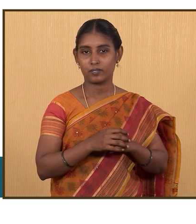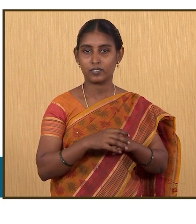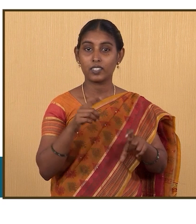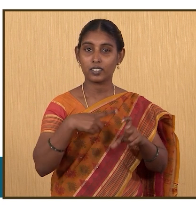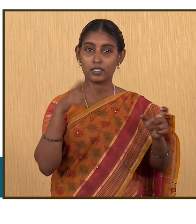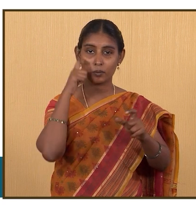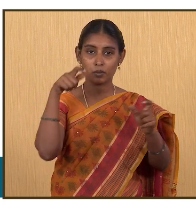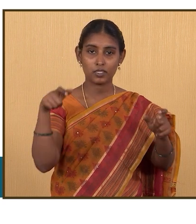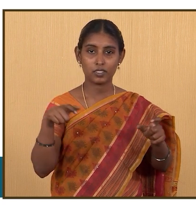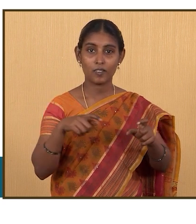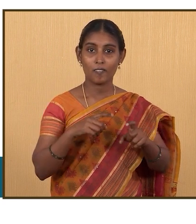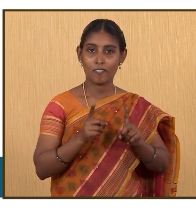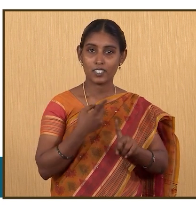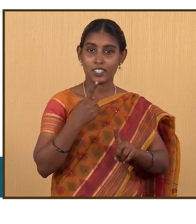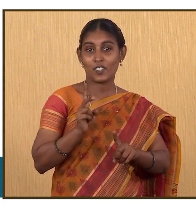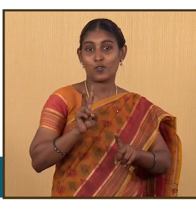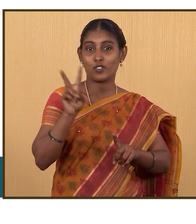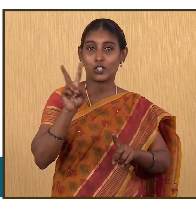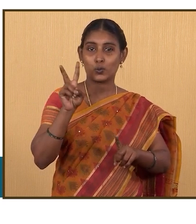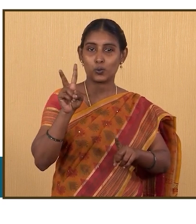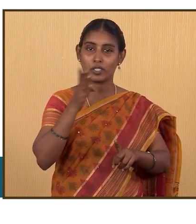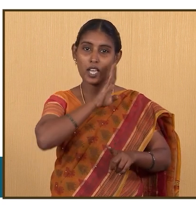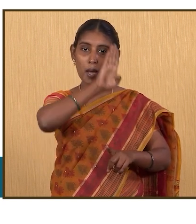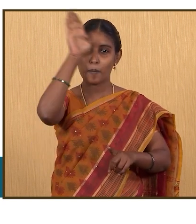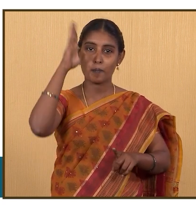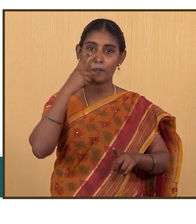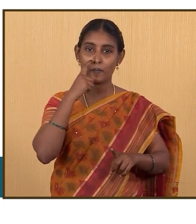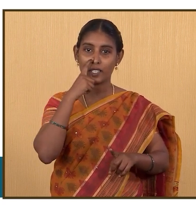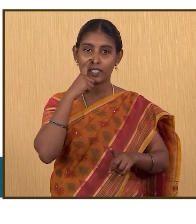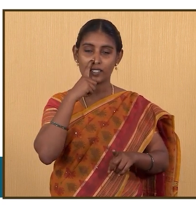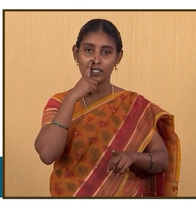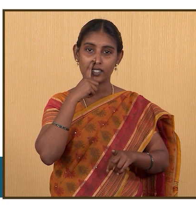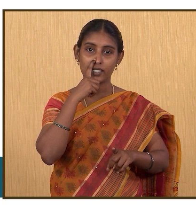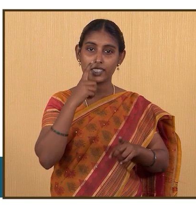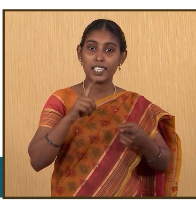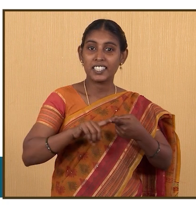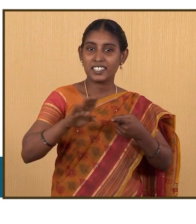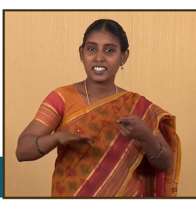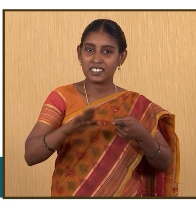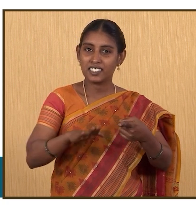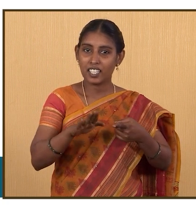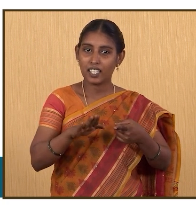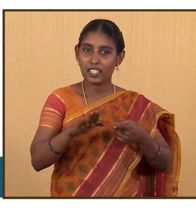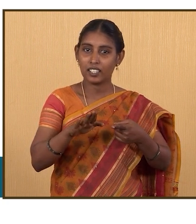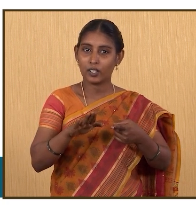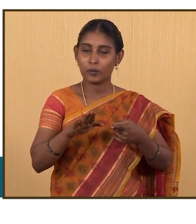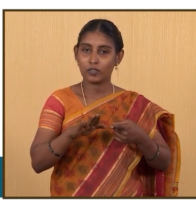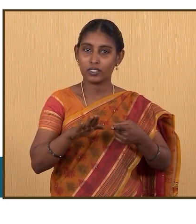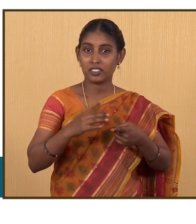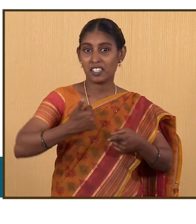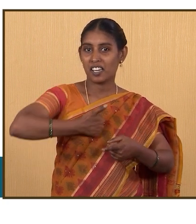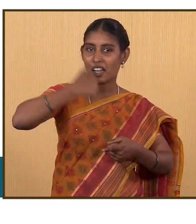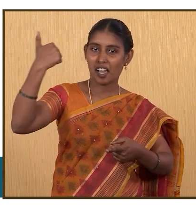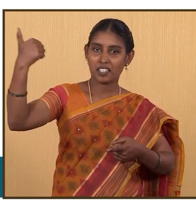அது ஆங்கிலேயர்களில் நம்ம விக்டோரியா மகாராணி அவங்களுக்கு அடுத்து இங்கிலாந்தில் ஆட்சிக்கு வந்த